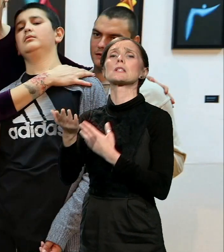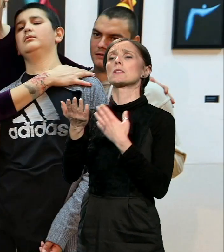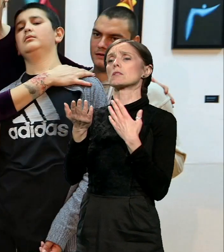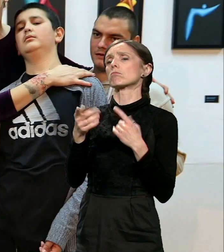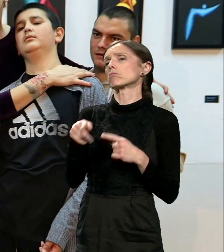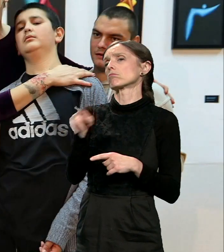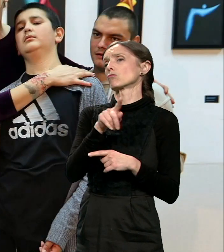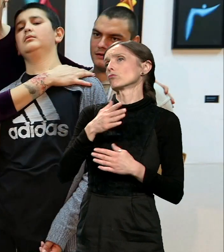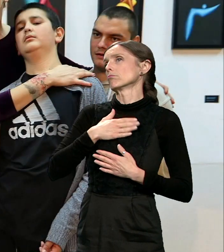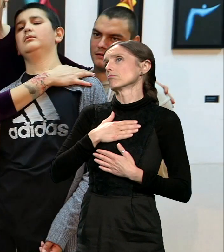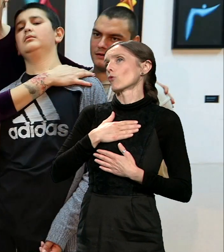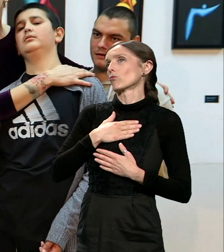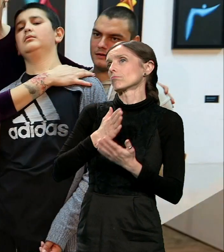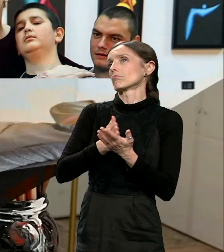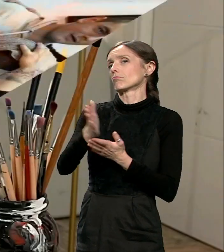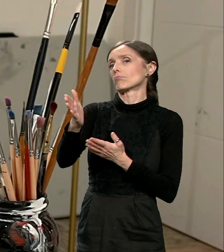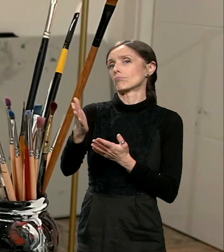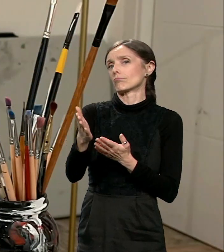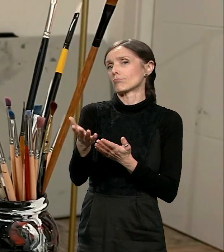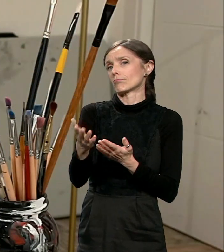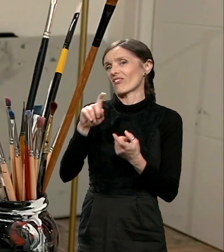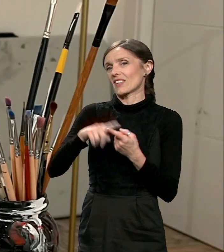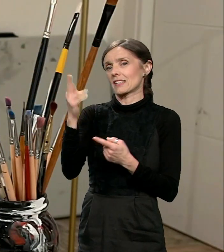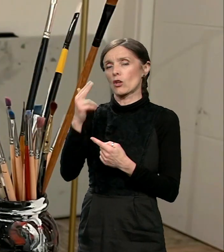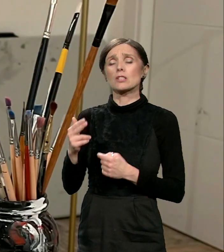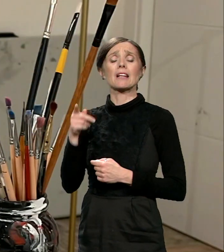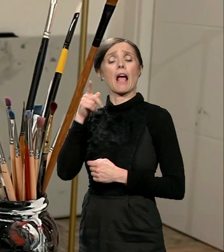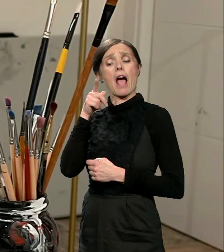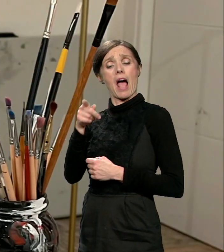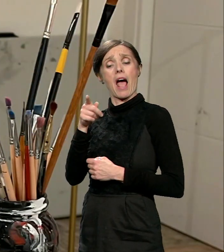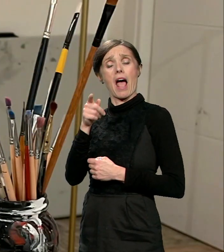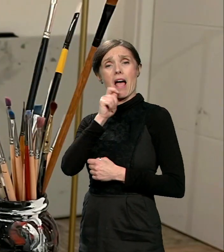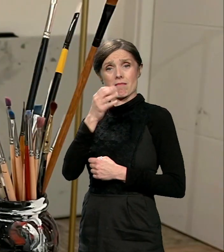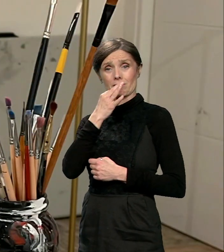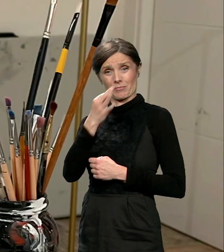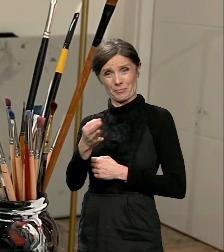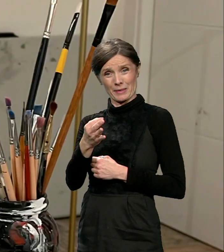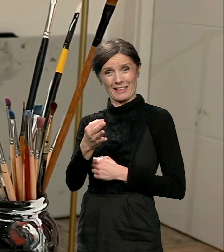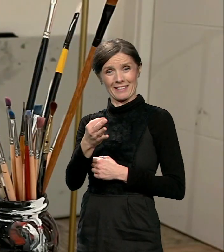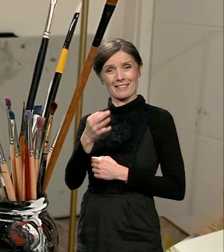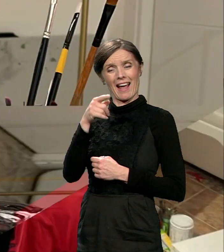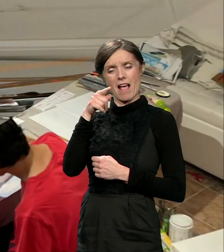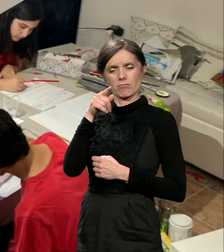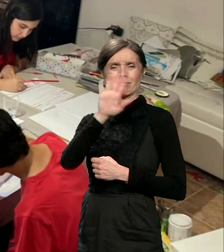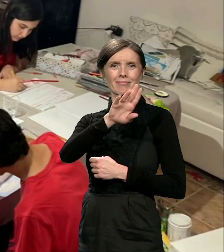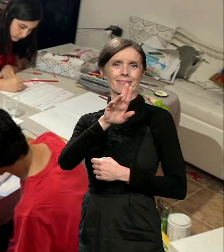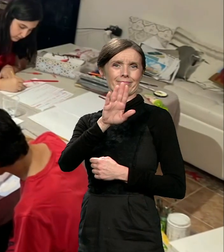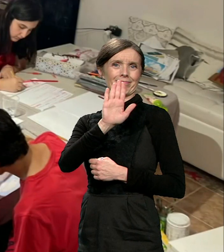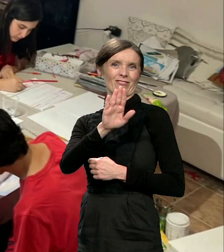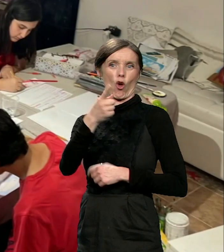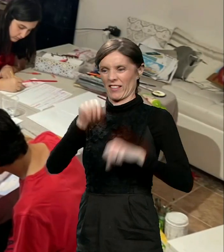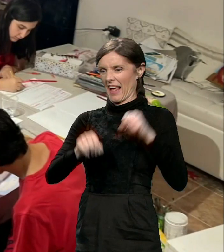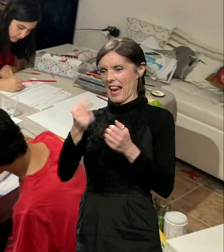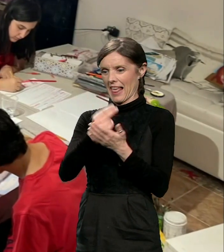moj pravac glavni. Ti si i taj segment svog interesovanja ili talenta primenila